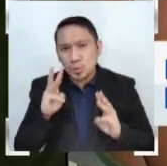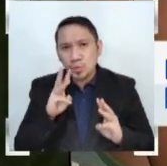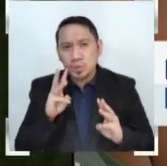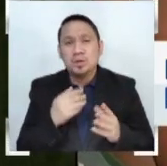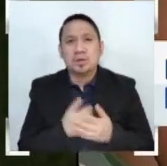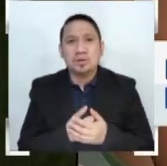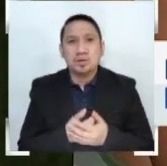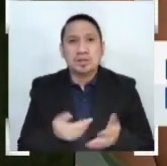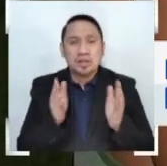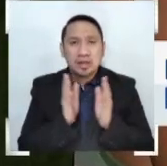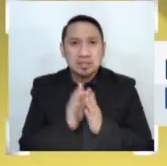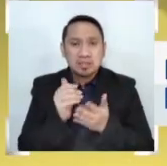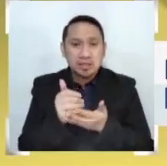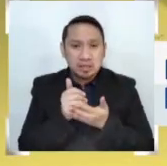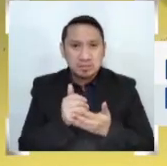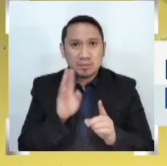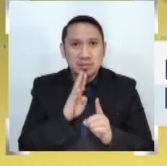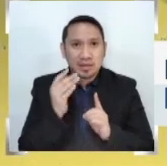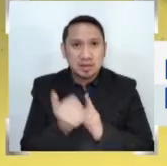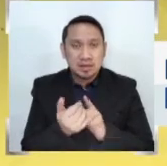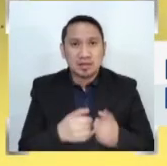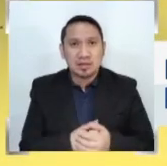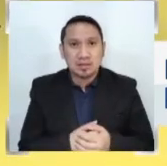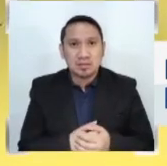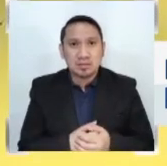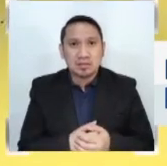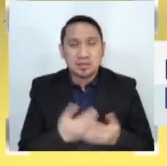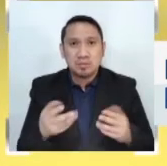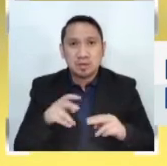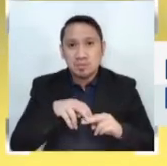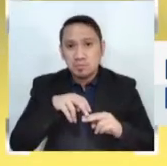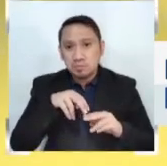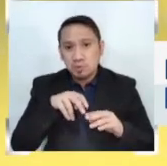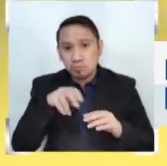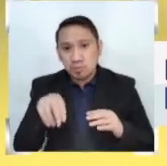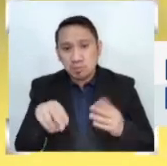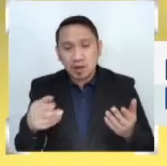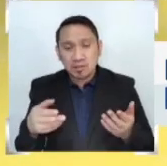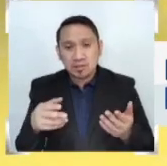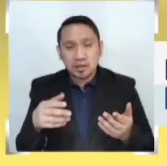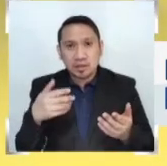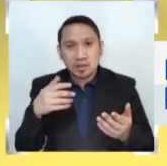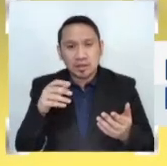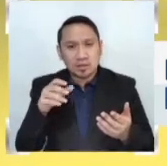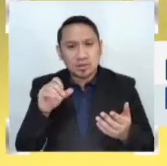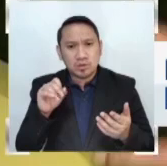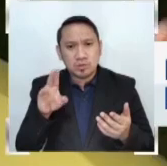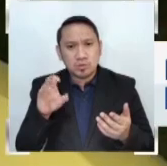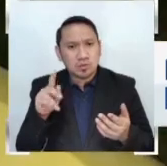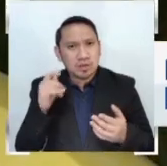ng tulong sa barangay ang kanyang kapatid. Sabi niya, sa sukat siya bumaba. Narinig ko po dun sa ano, wala nang sasalita, pero narinig ko yung paligid ng